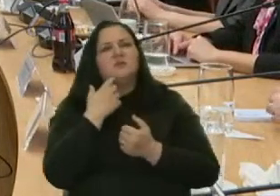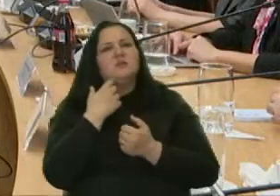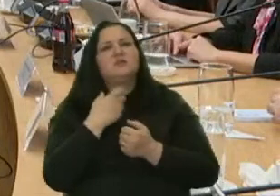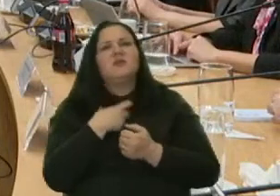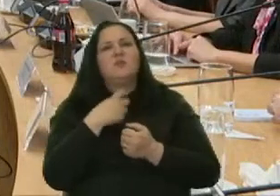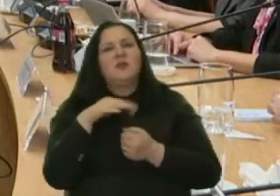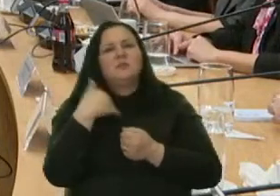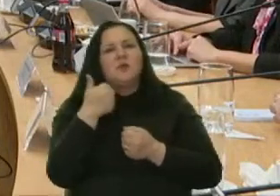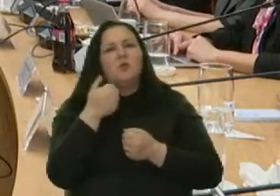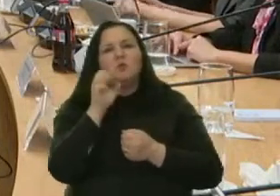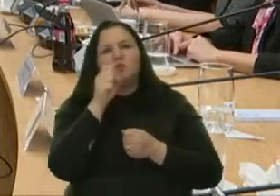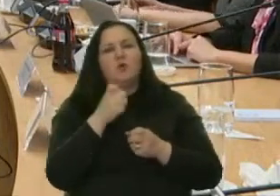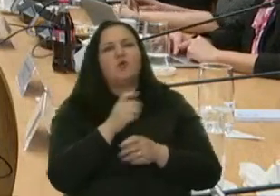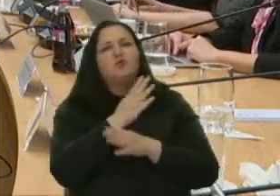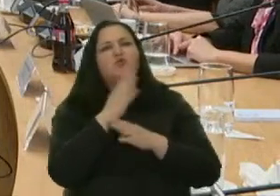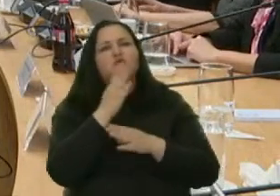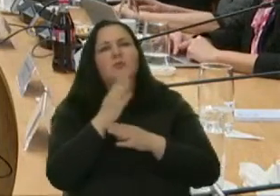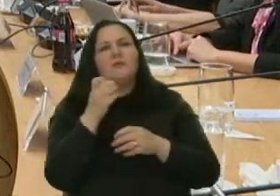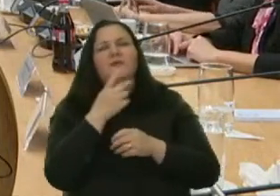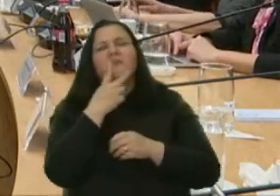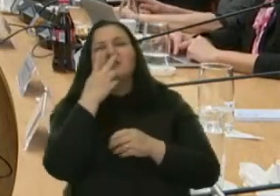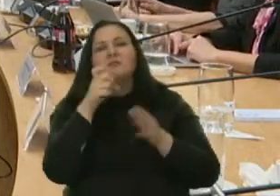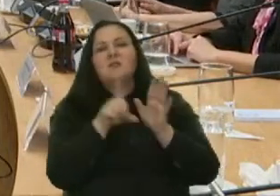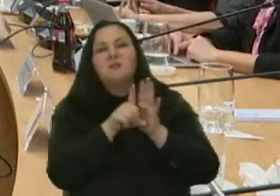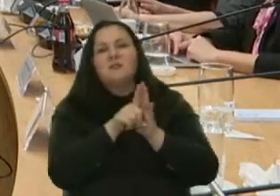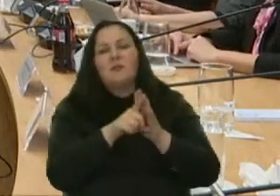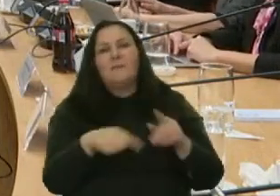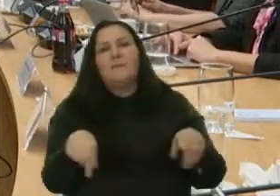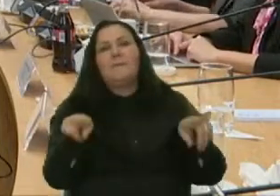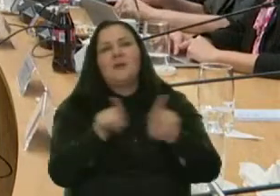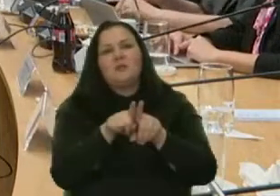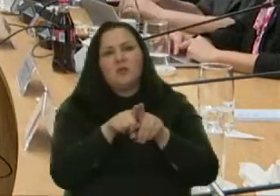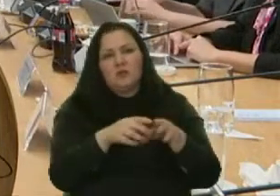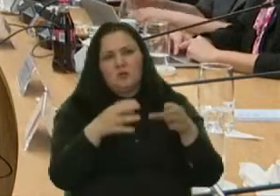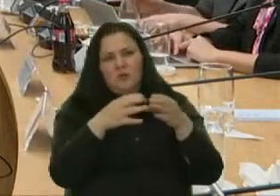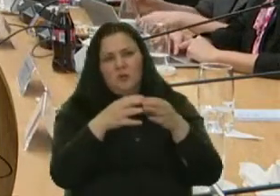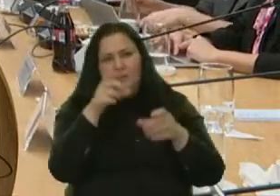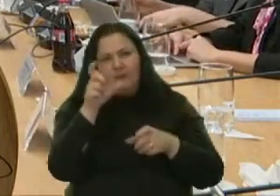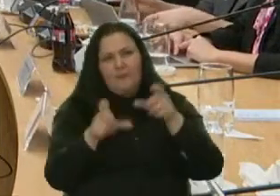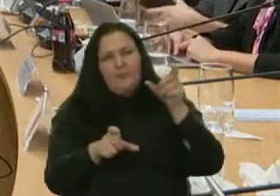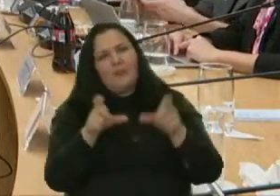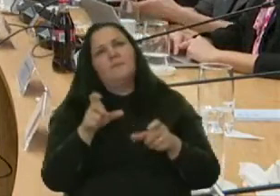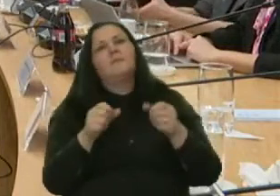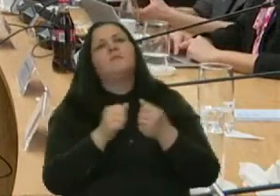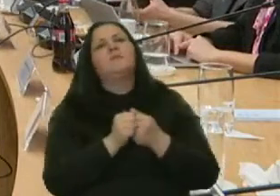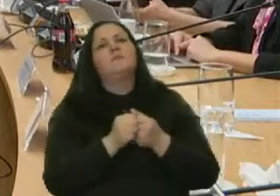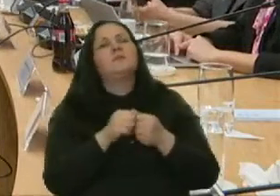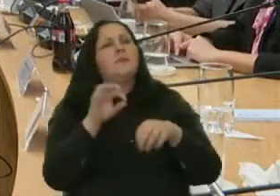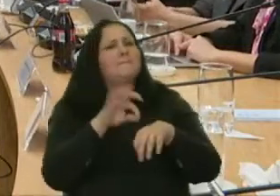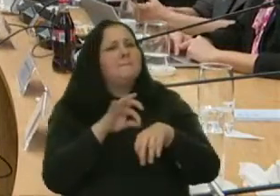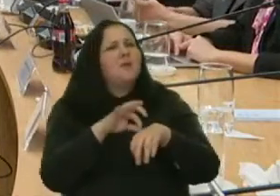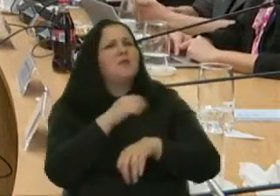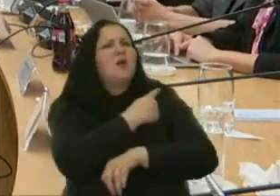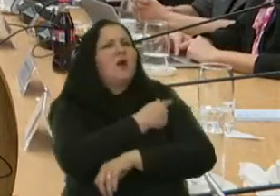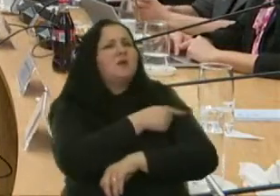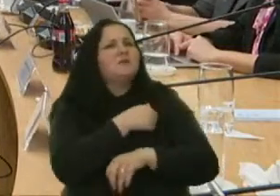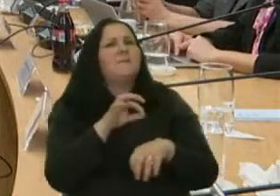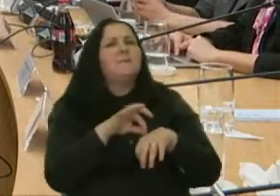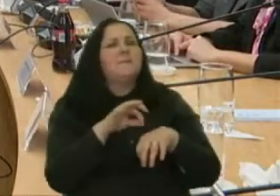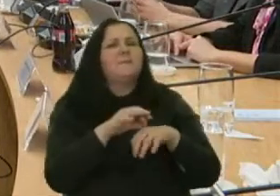față de cel prevăzut de legislația specifică asta spum pentru aceeași categorie de personal mai ales că este medicos sanitar medici asistente